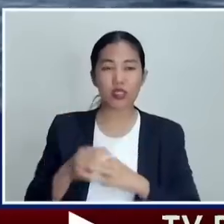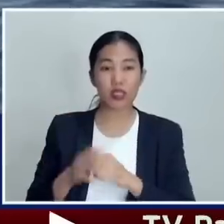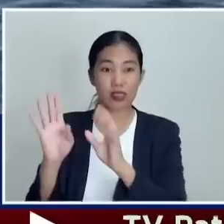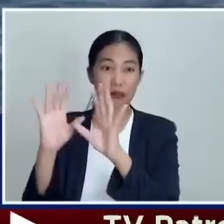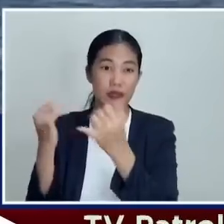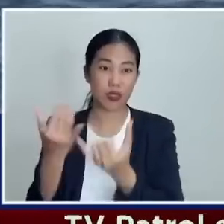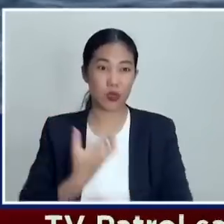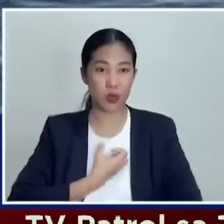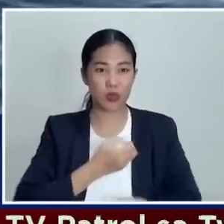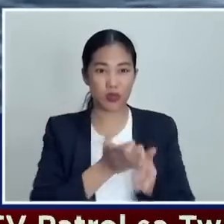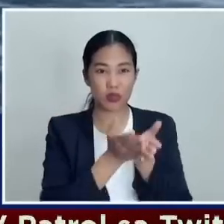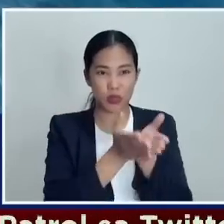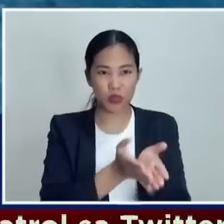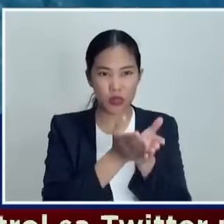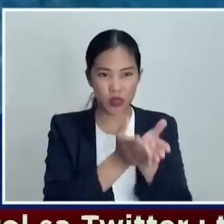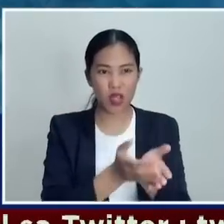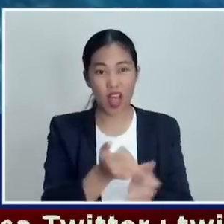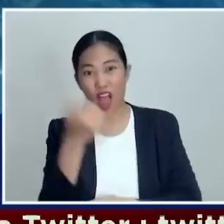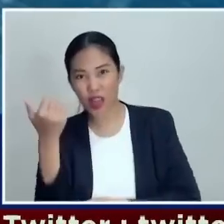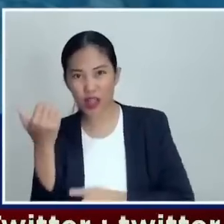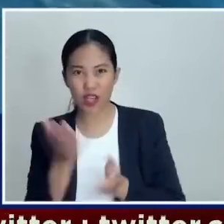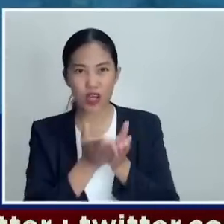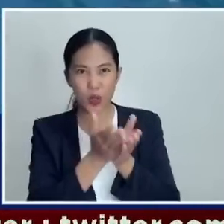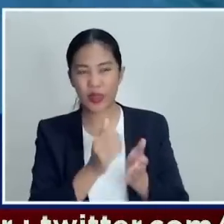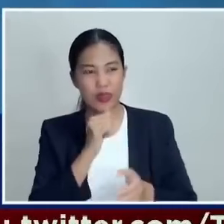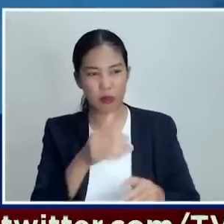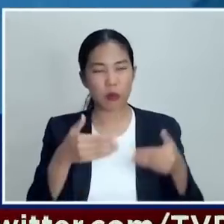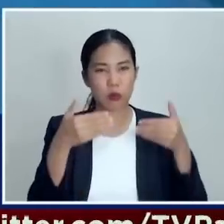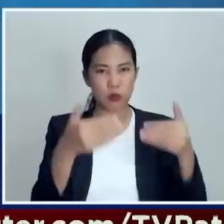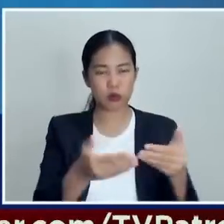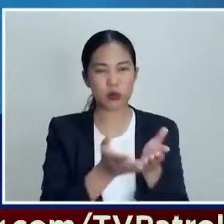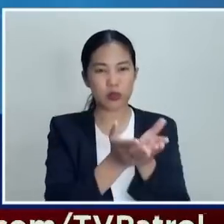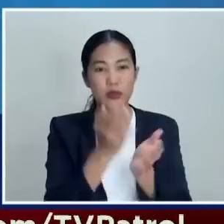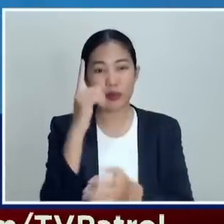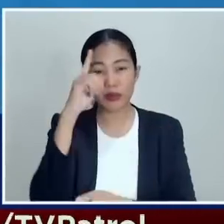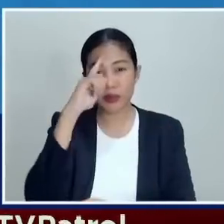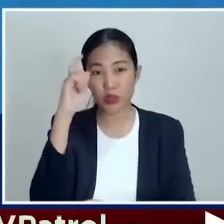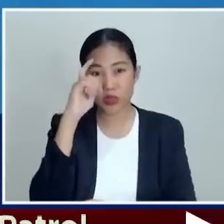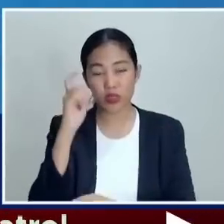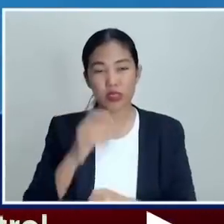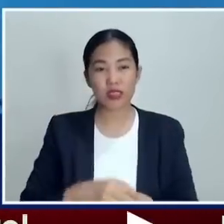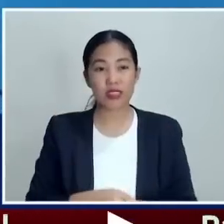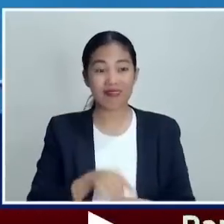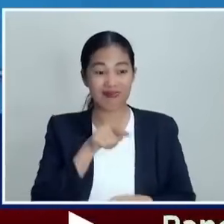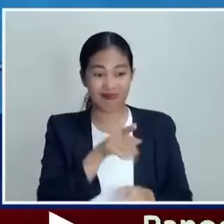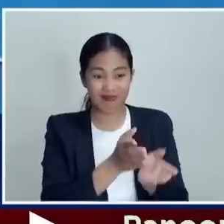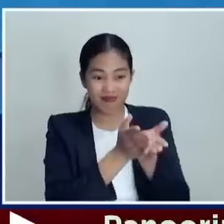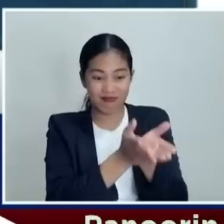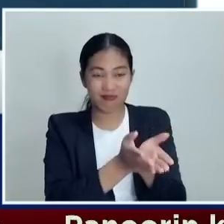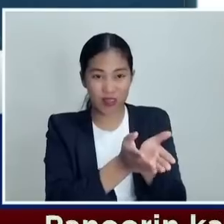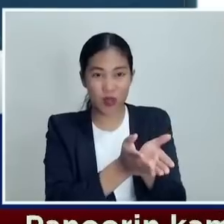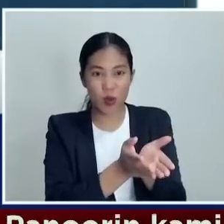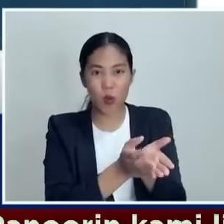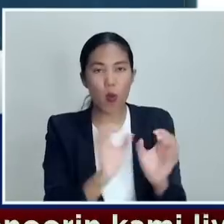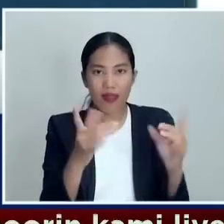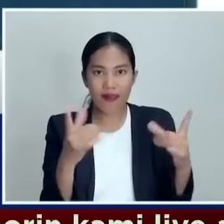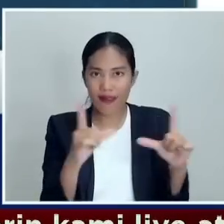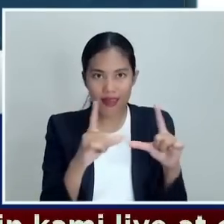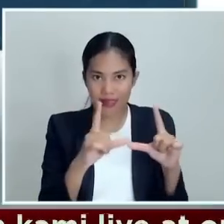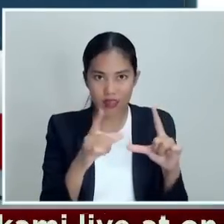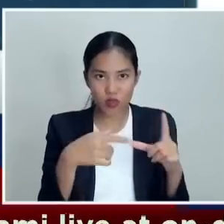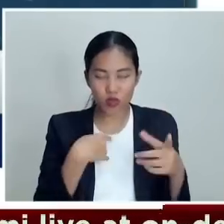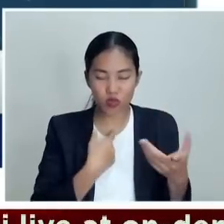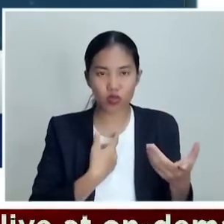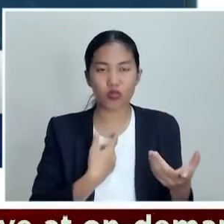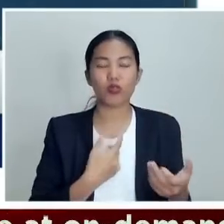makabiyahe ang iba pang barko nito. Wala umanong lisensya ang MT Princess Empress para magbiyahe ng langis. We created